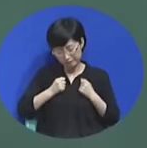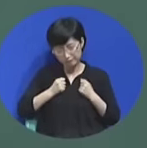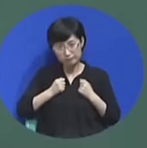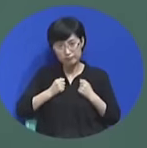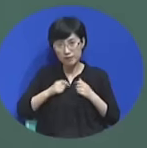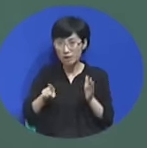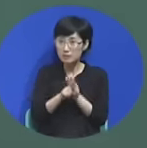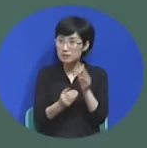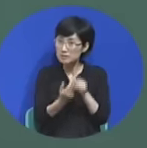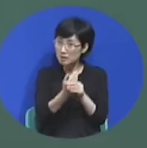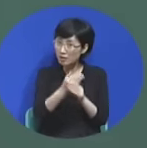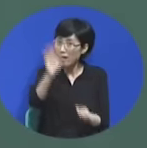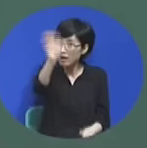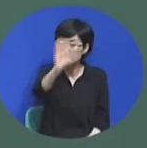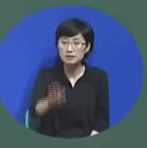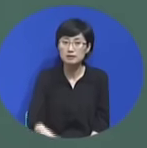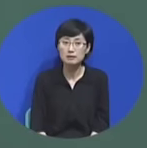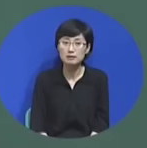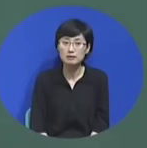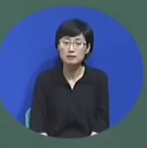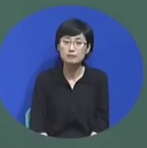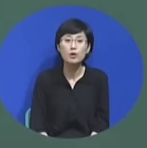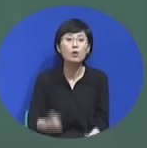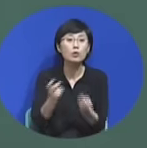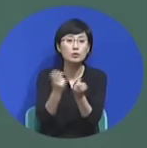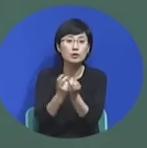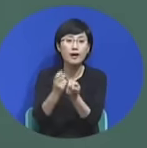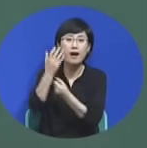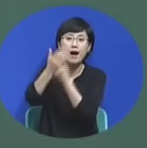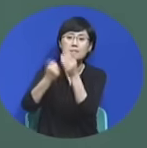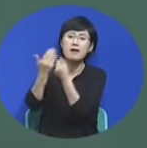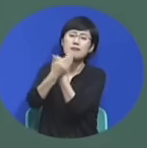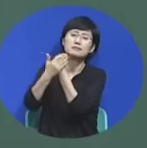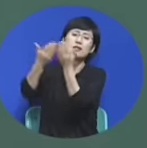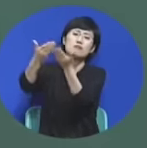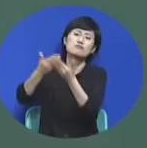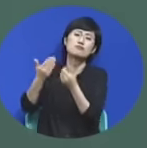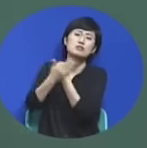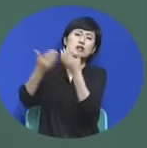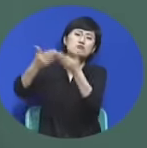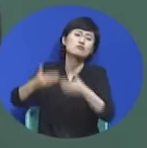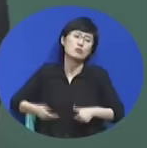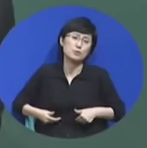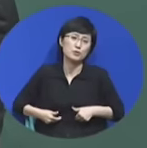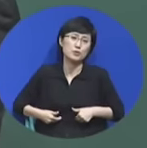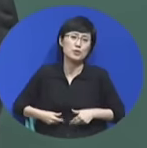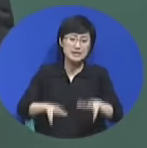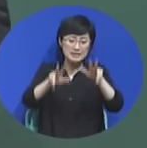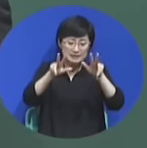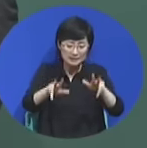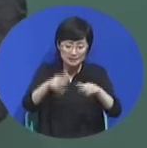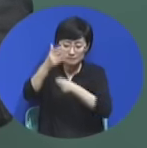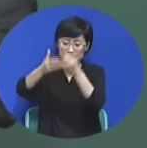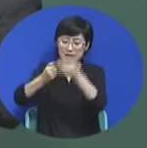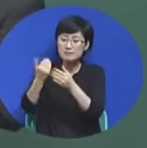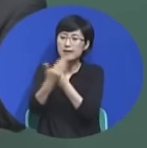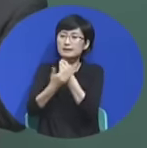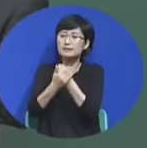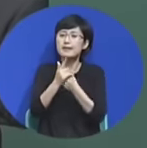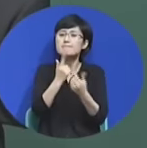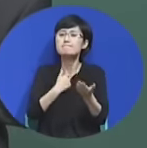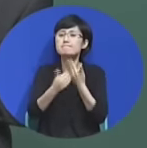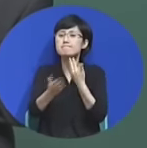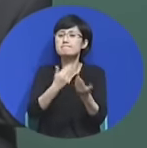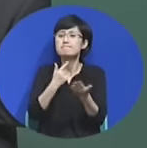这不是我热心的做了三个今天能够拥有的。 하나님의 은혜로 주어지는 거예요. 是凭着神的恩典能够在我的身上。 오늘 여러분 하나님의 은혜가 여러분에게 체험되기